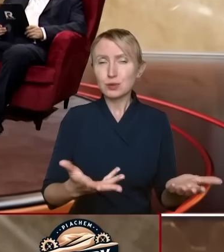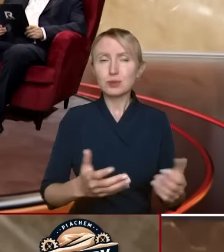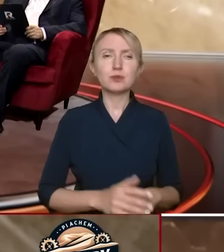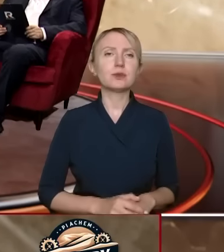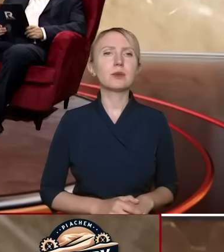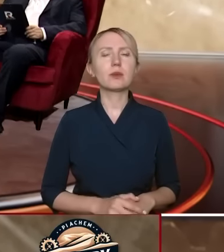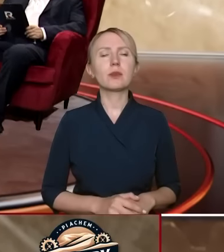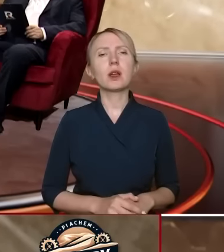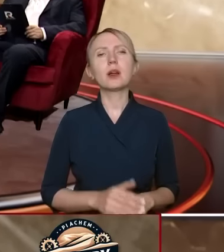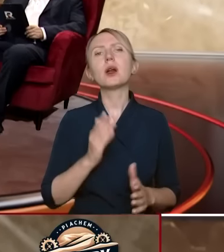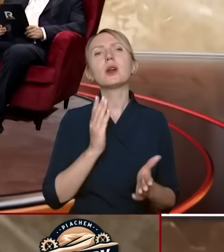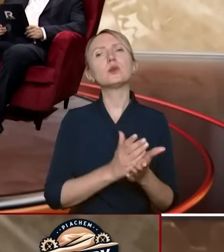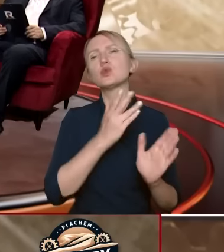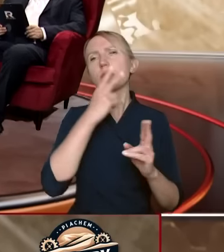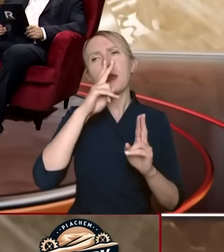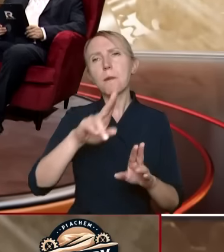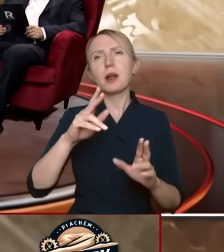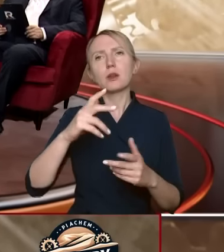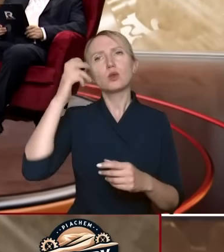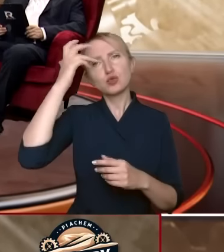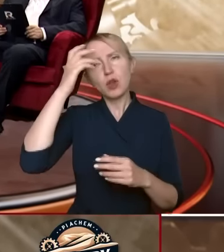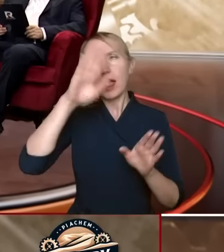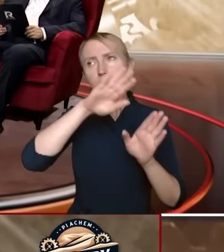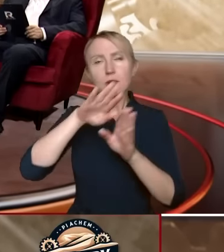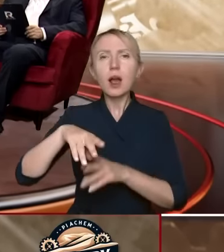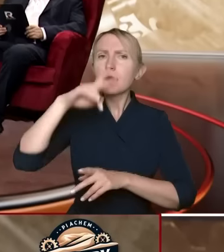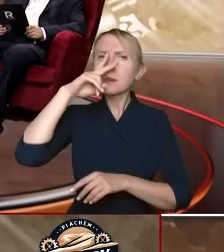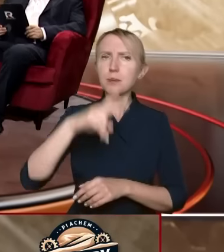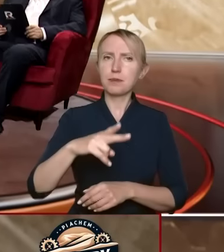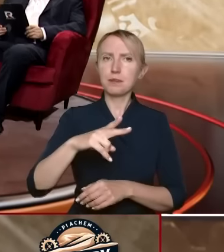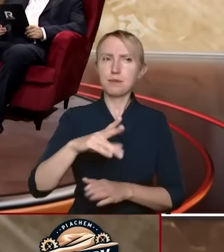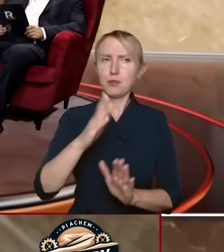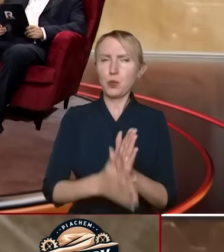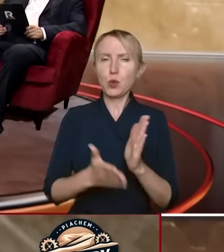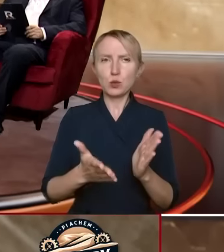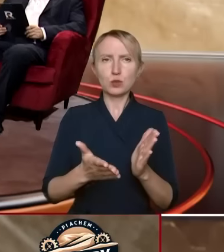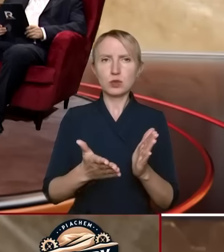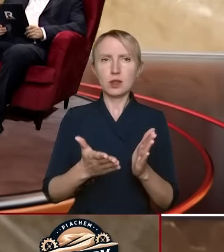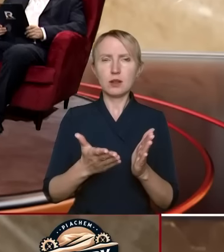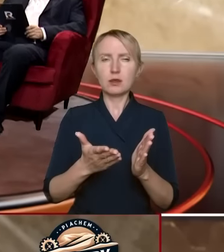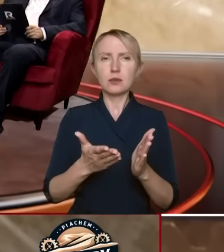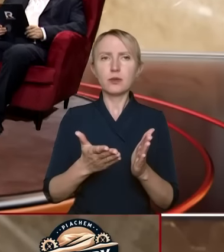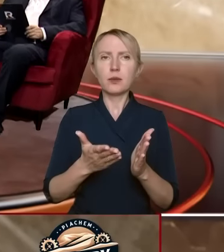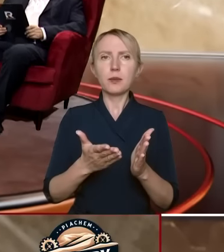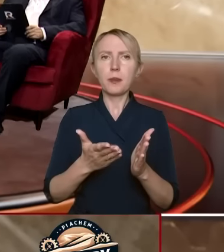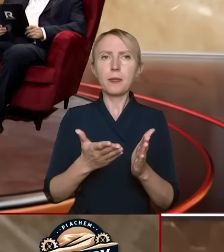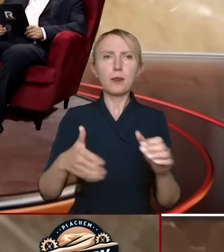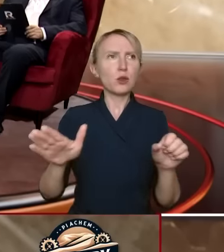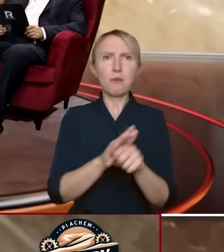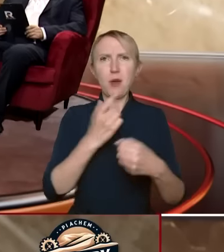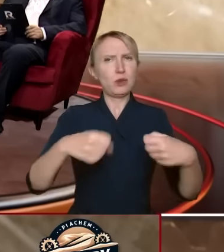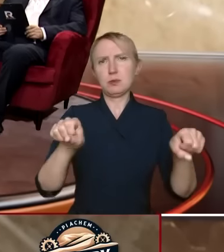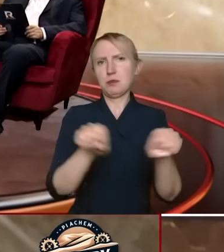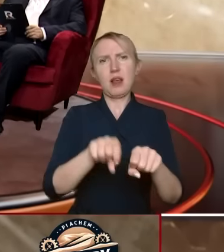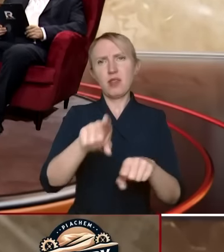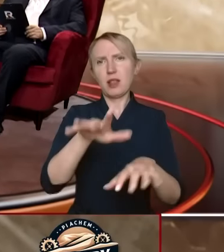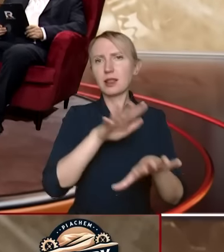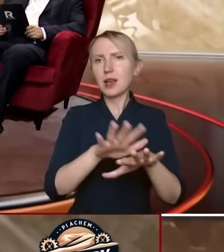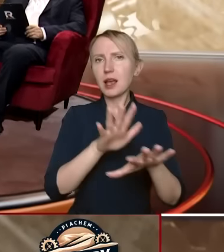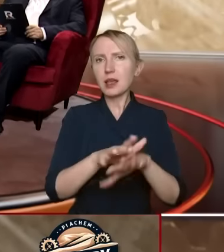odkładając całe to wariactwo na bok, popatrzyła jako po prostu nie do końca sprawiedliwe